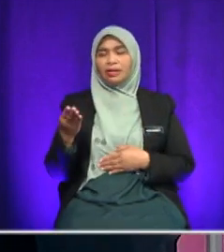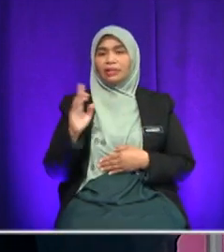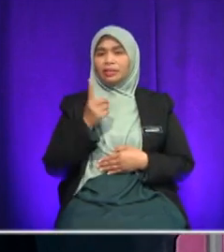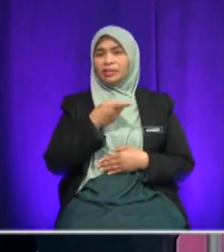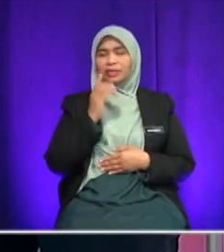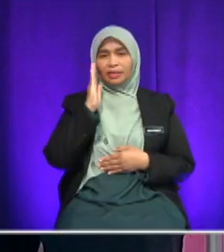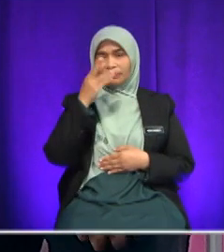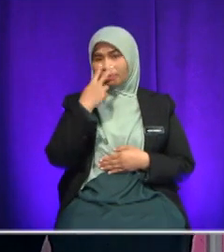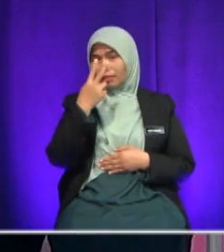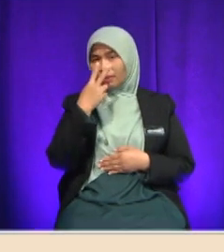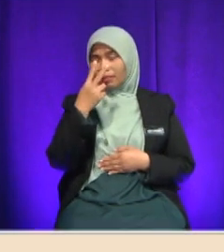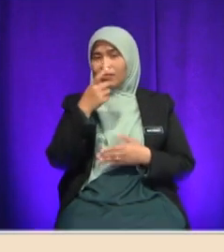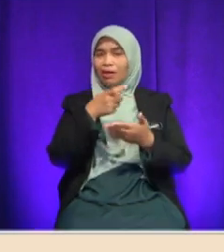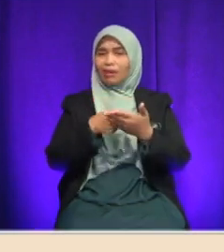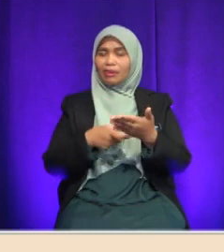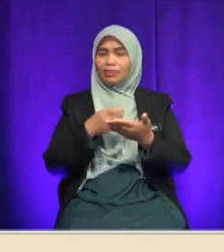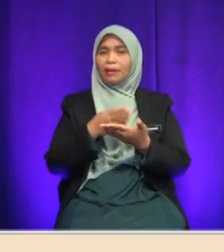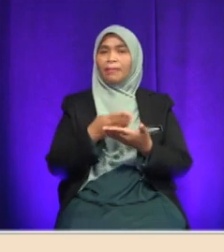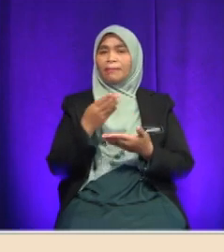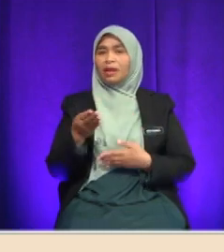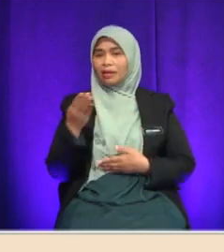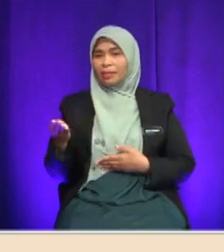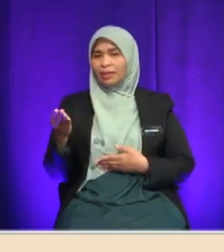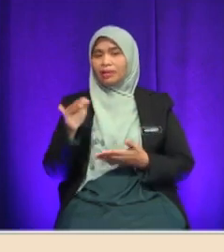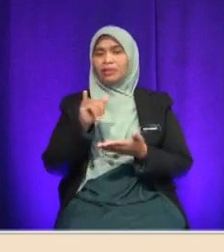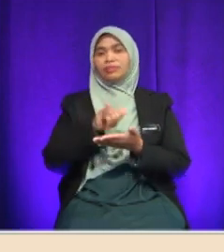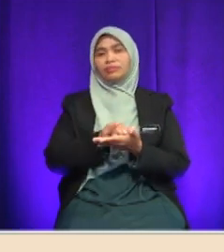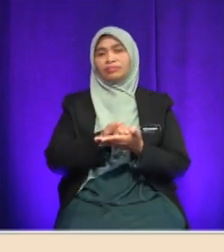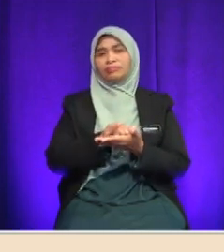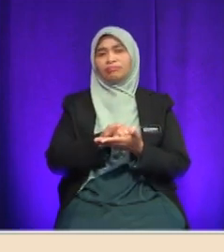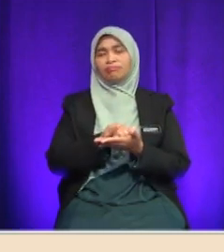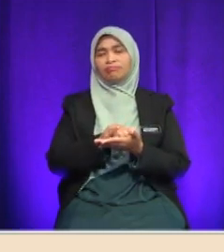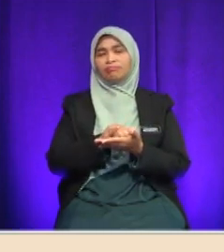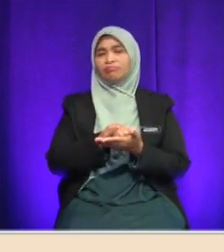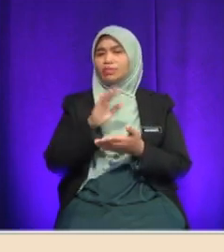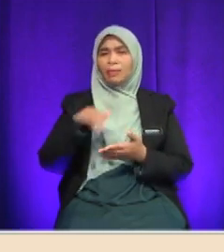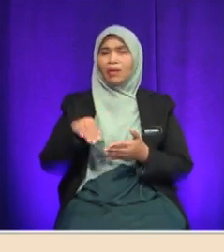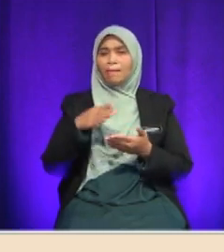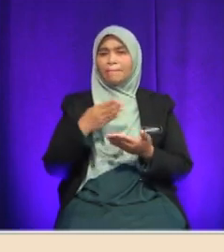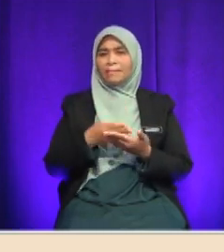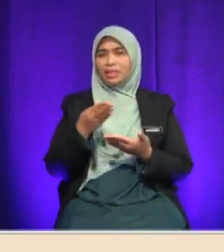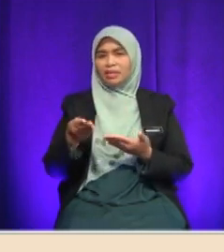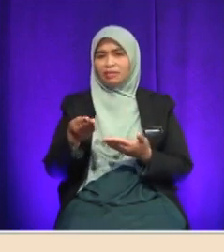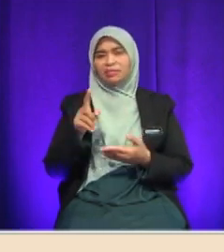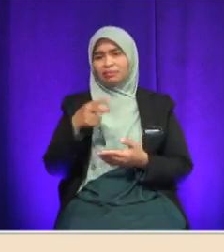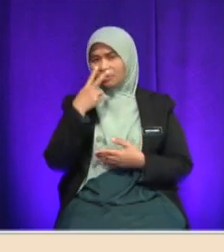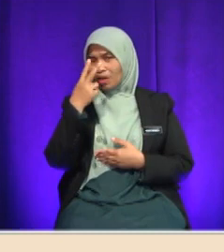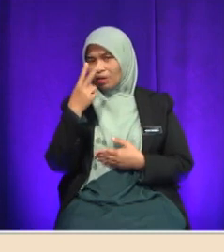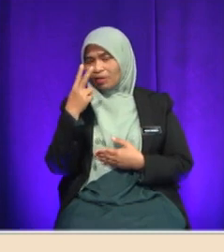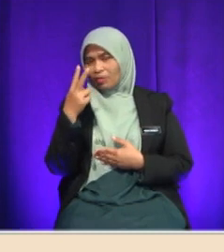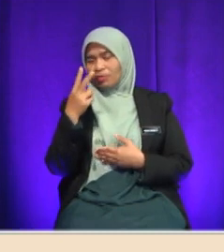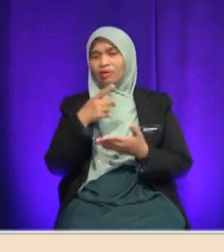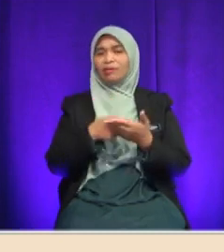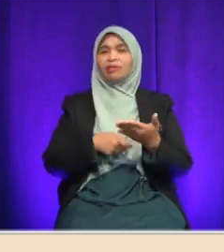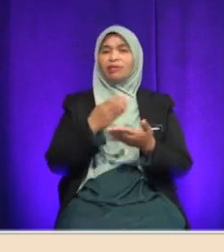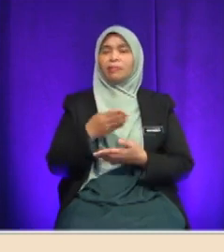melihat harga barang itu sendiri. So, biasanya kita akan beli ketika harga murah dan kita kurang membeli barang